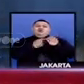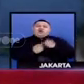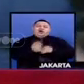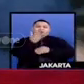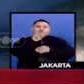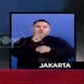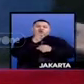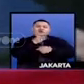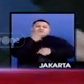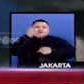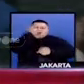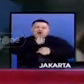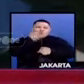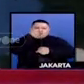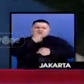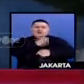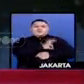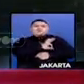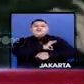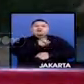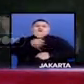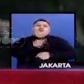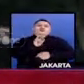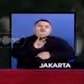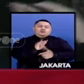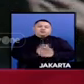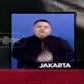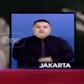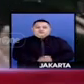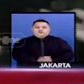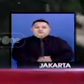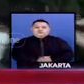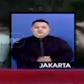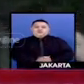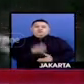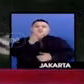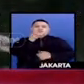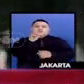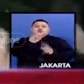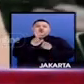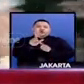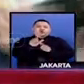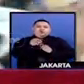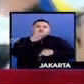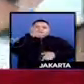wajah Presiden Joko Widodo Hai Roy Suryo tersangka